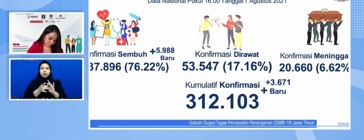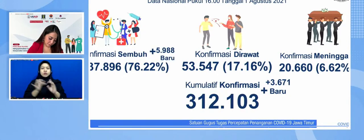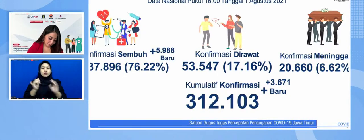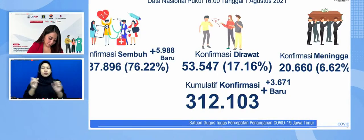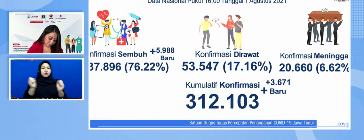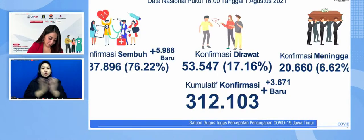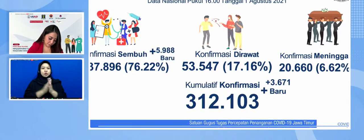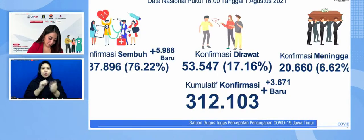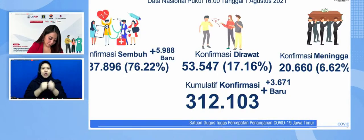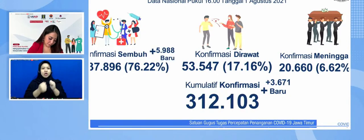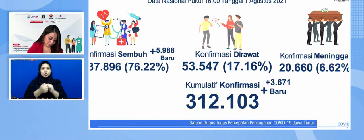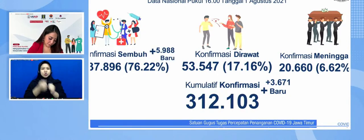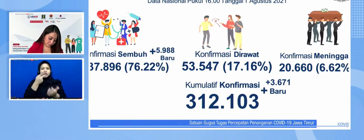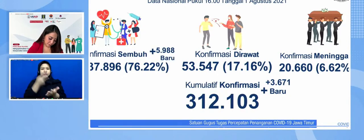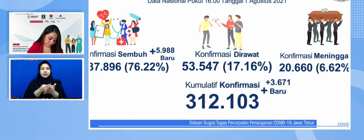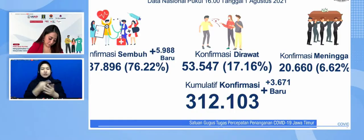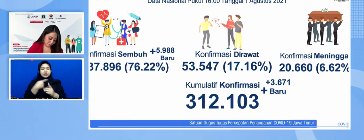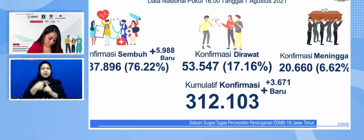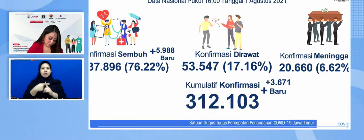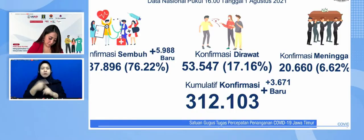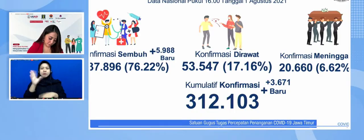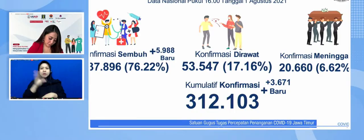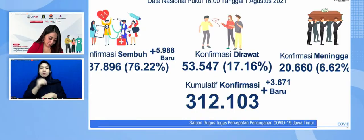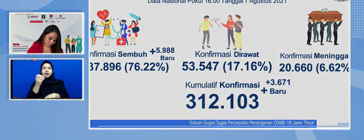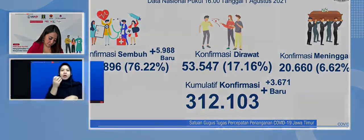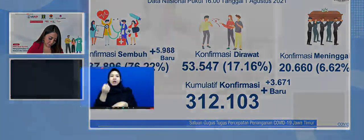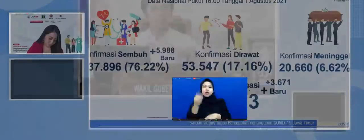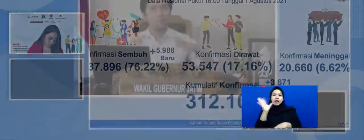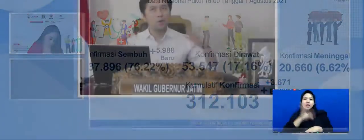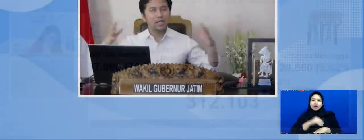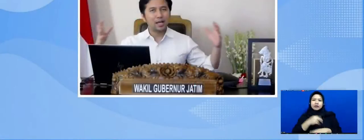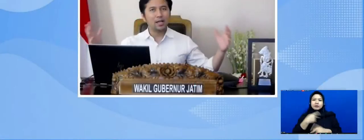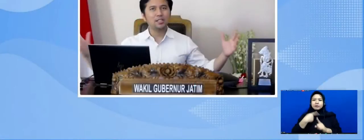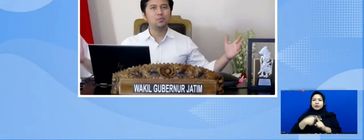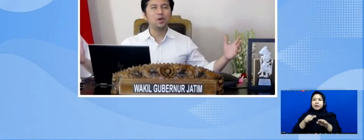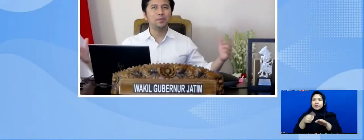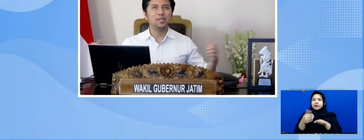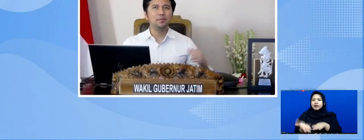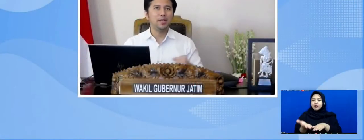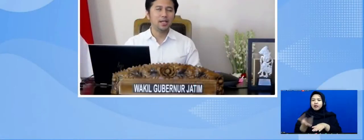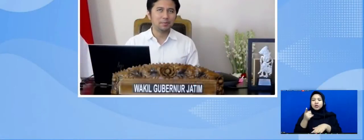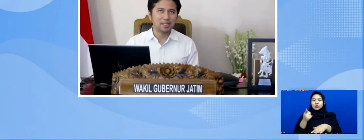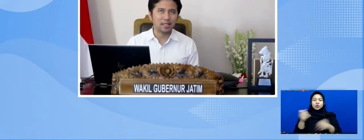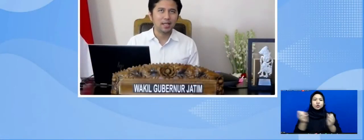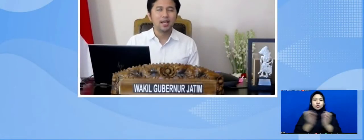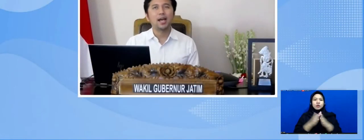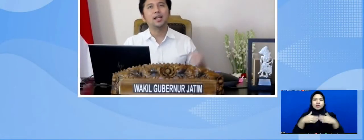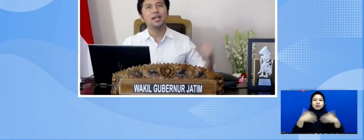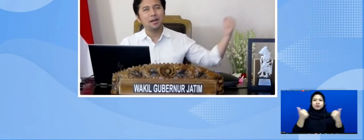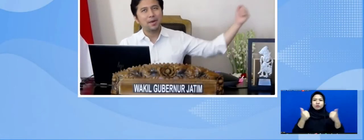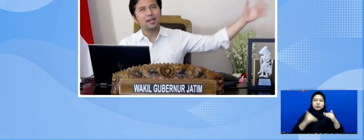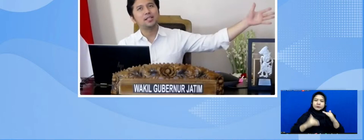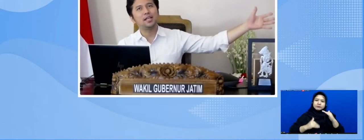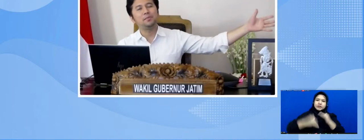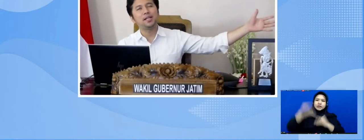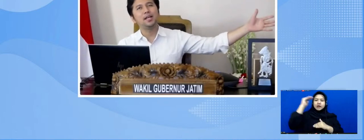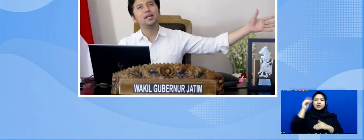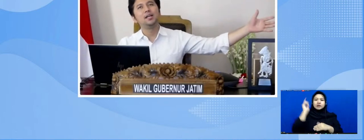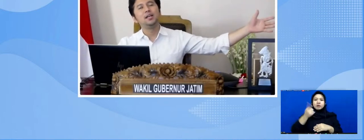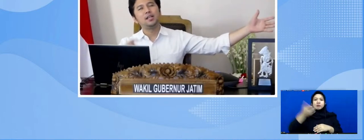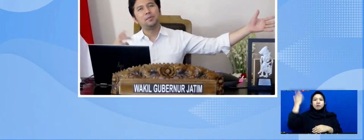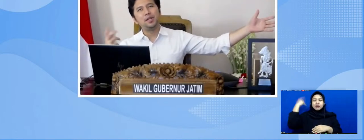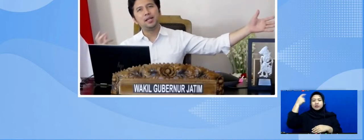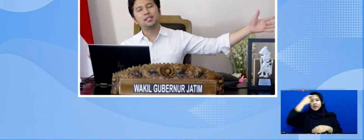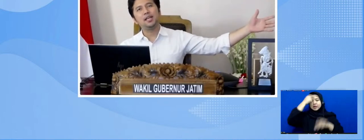kasus konfirmasi plus sekian hari dikurangi yang meninggal. Nah, inilah yang membuat angka kesembuhan menjadi meningkat pesat. Karena yang kemarin sakit